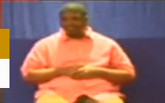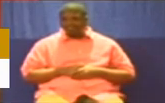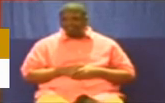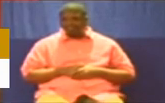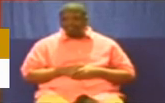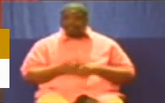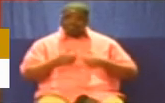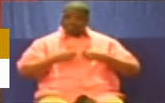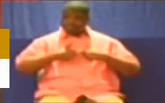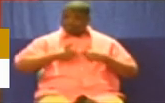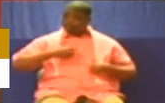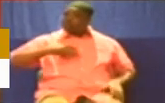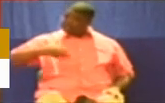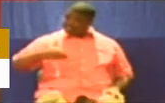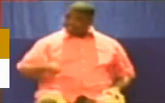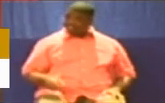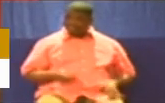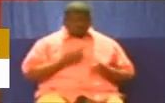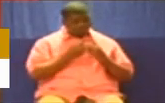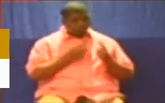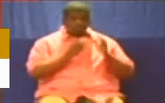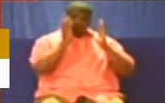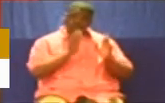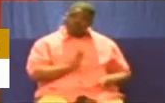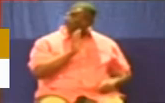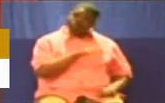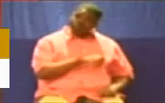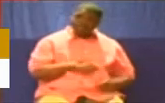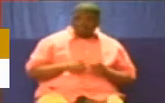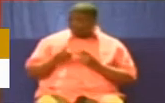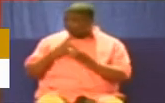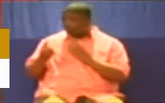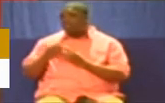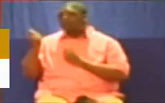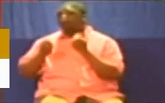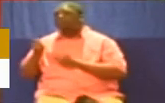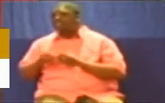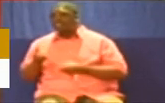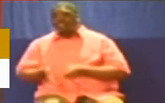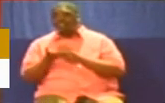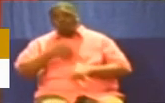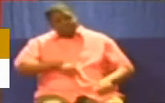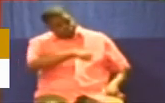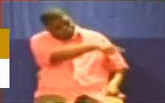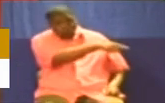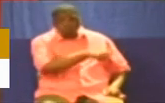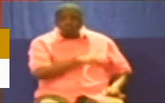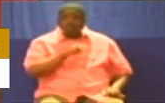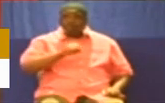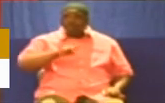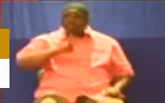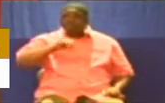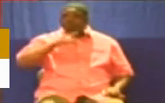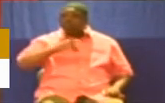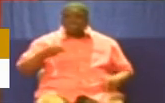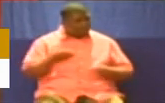Tena mimi waziri, nimeongea kwa mkuu wa mkoa, nimeongea kwa mkurugenzi na naibu waziri huyu Mavunde, sijapata kiwanja